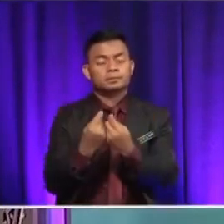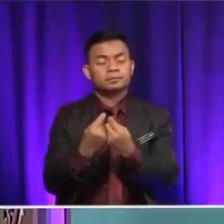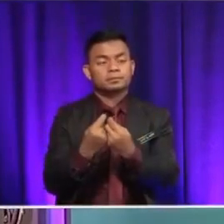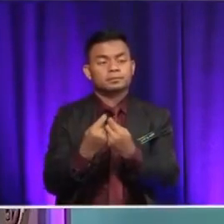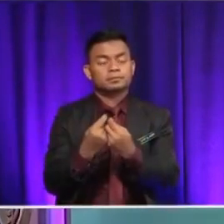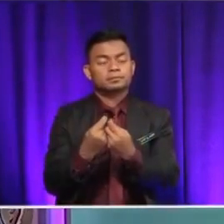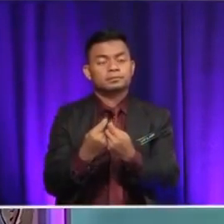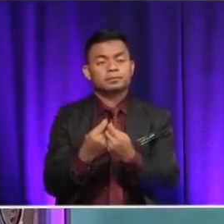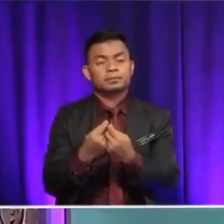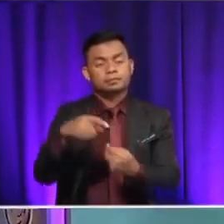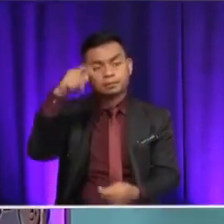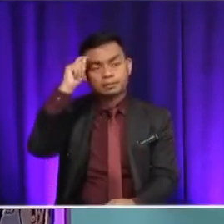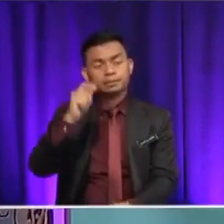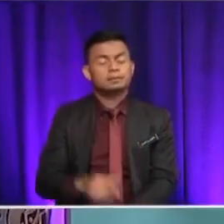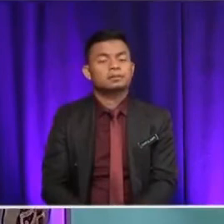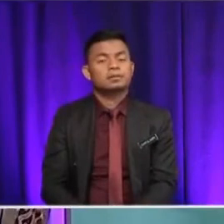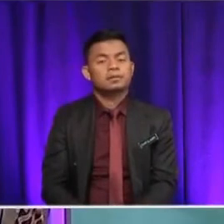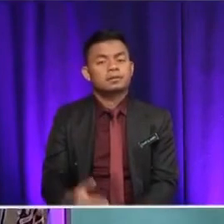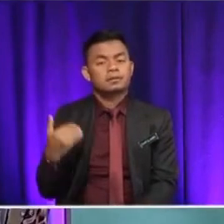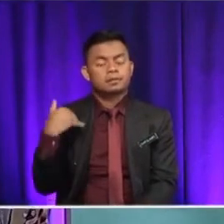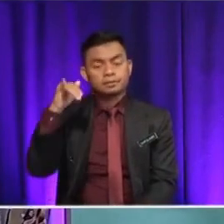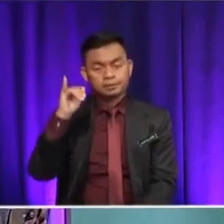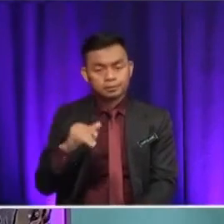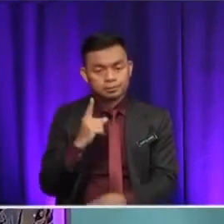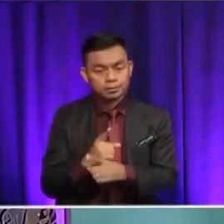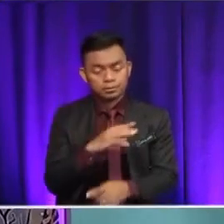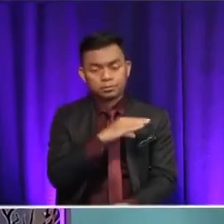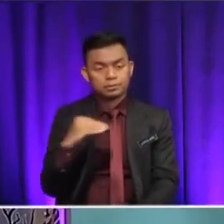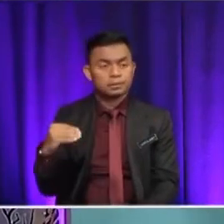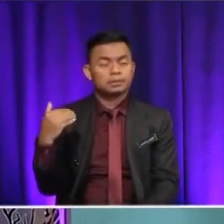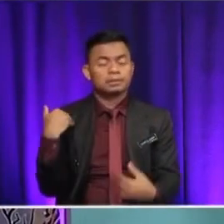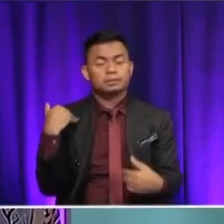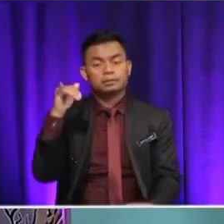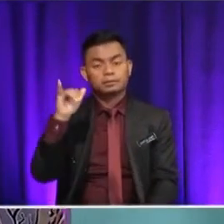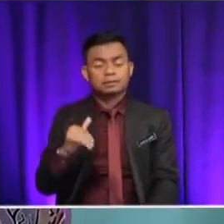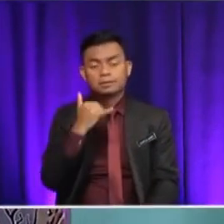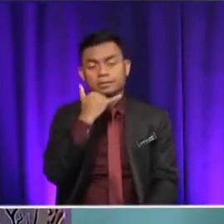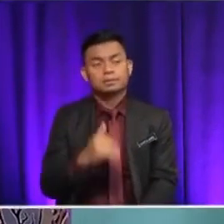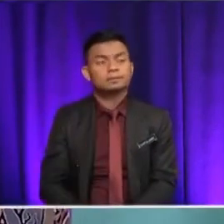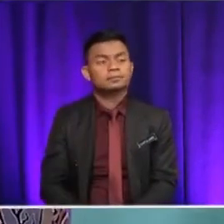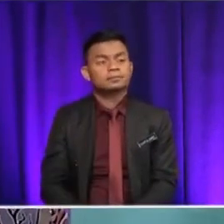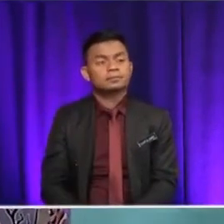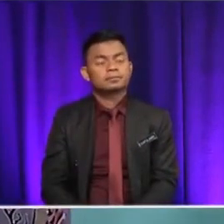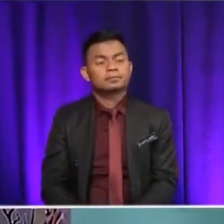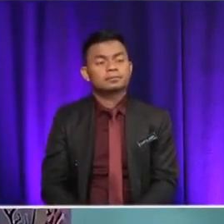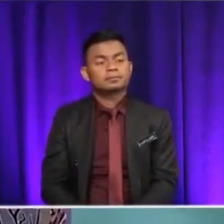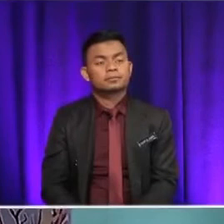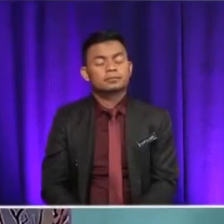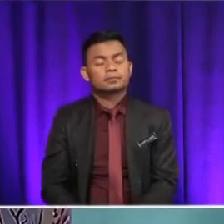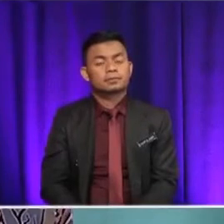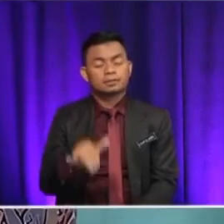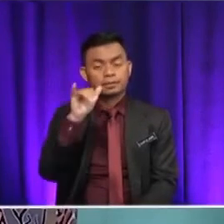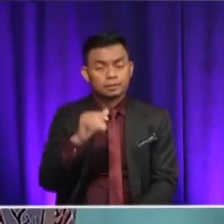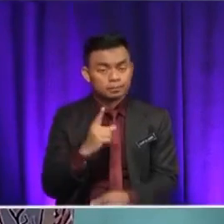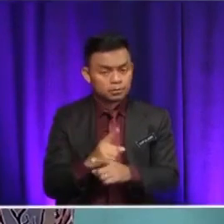kasih kerana mencuba. Ada yang betul dan salah. Jadi kalau misalnya dalam periksa nanti dia jawab ada betul ada salah, yang betul tak dapat